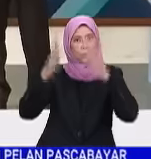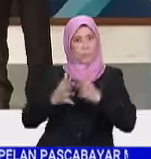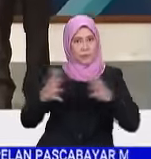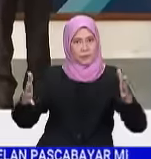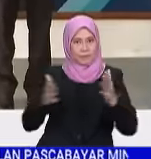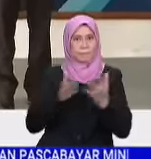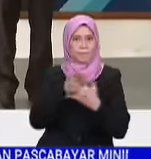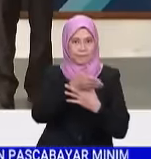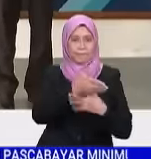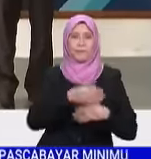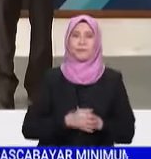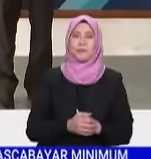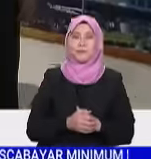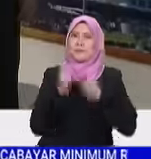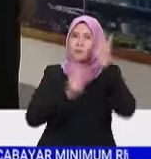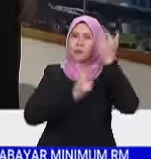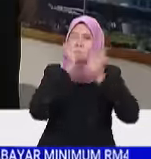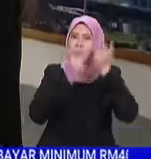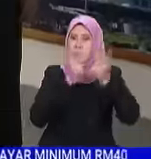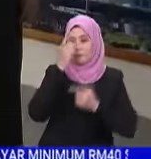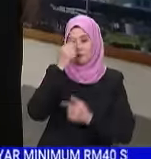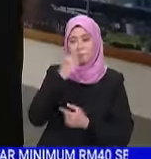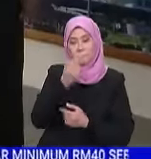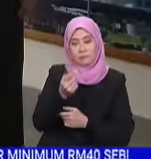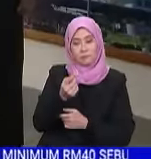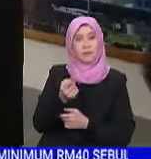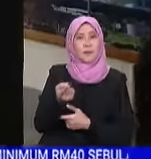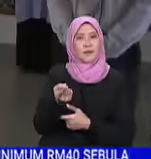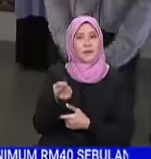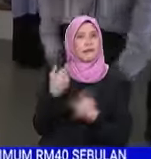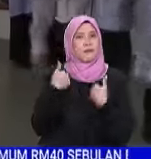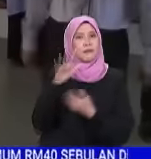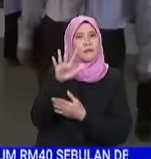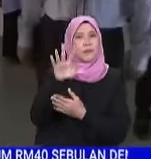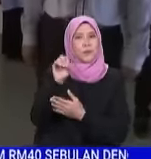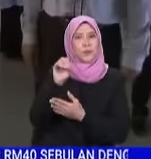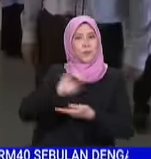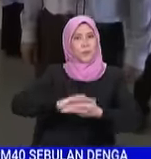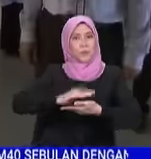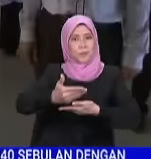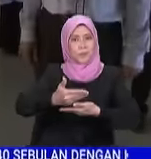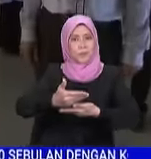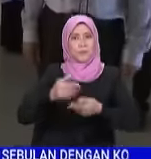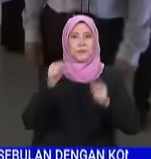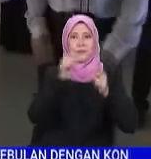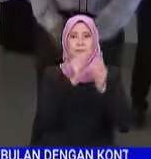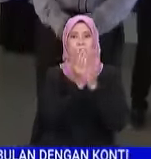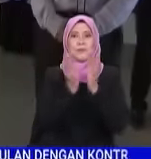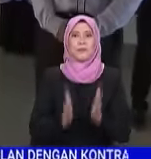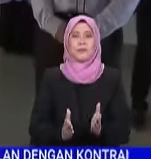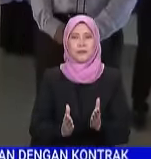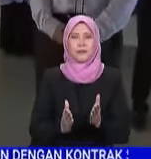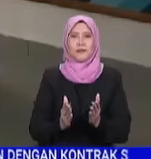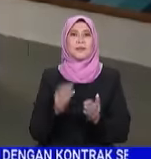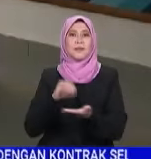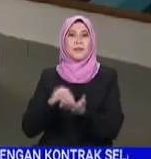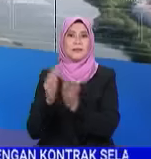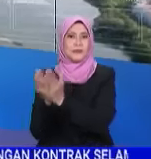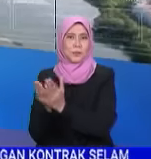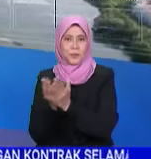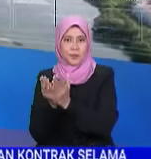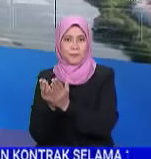masing-masing dalam lawatan ini Datuk Arifin turut menyampaikan 50 komputer riba kepada di sekolah